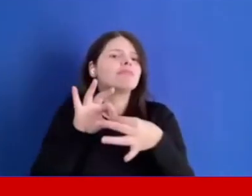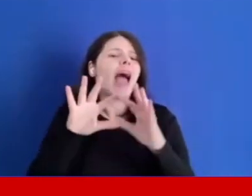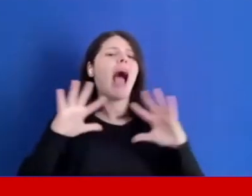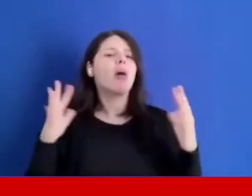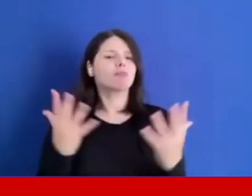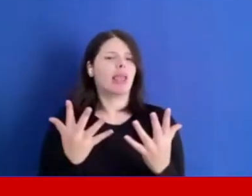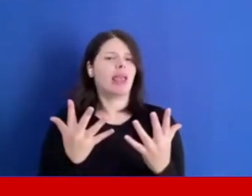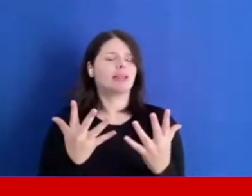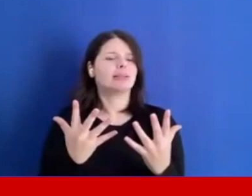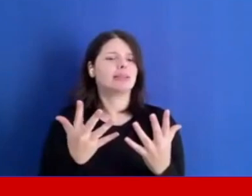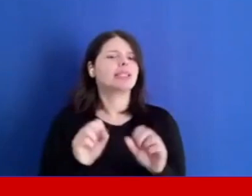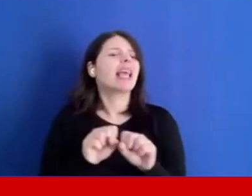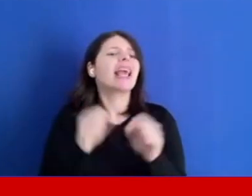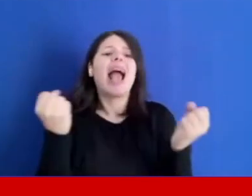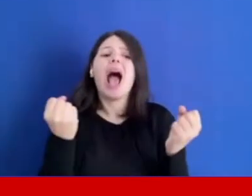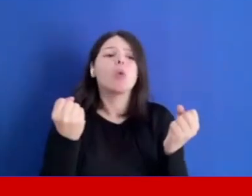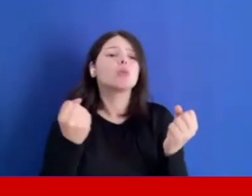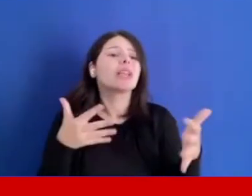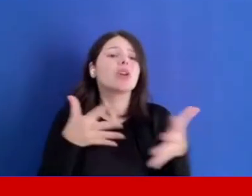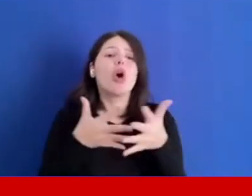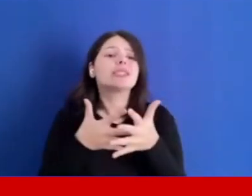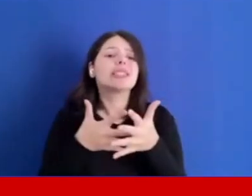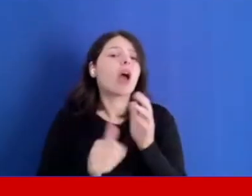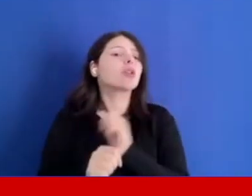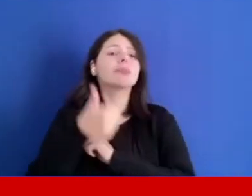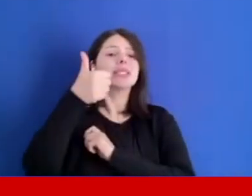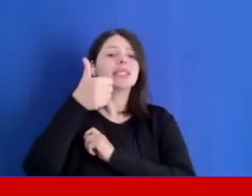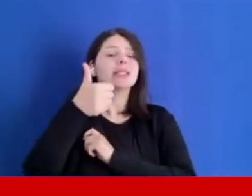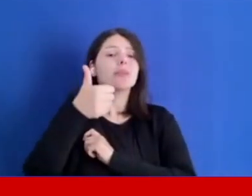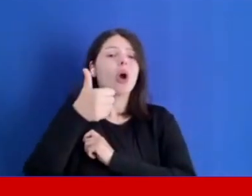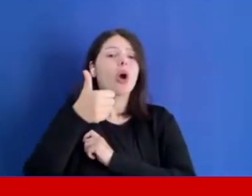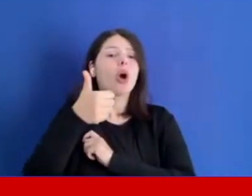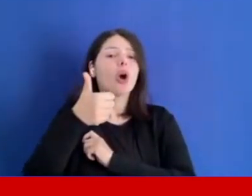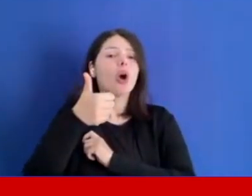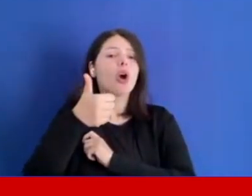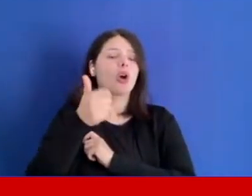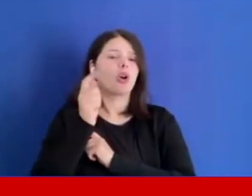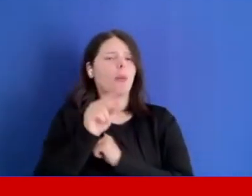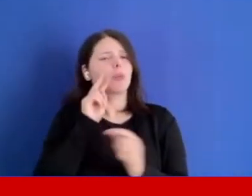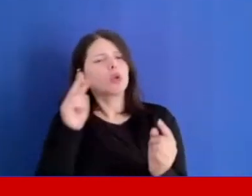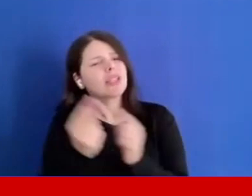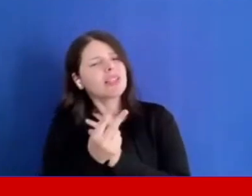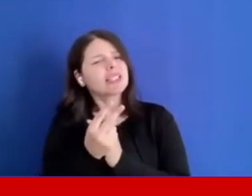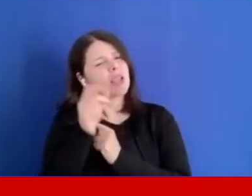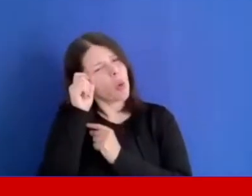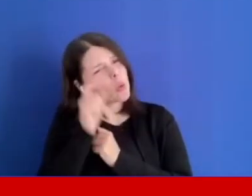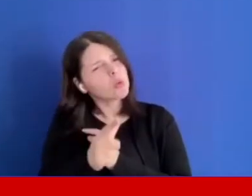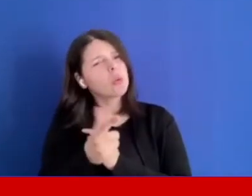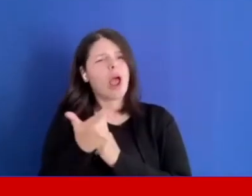prima causa di ostacolo, di barriera dal punto di vista culturale,